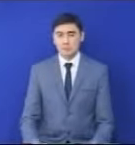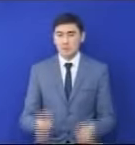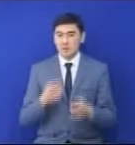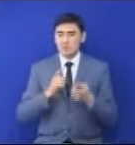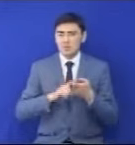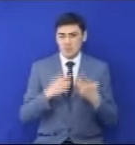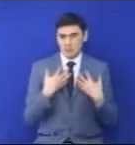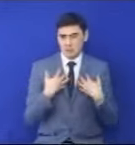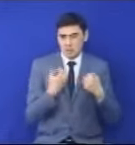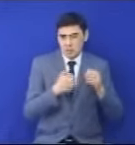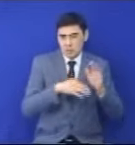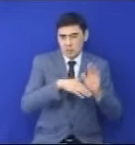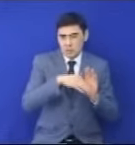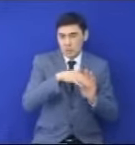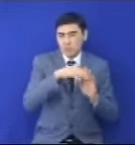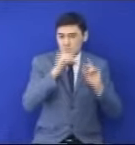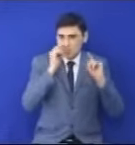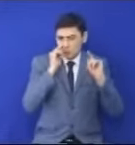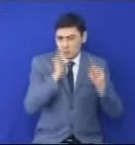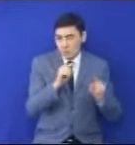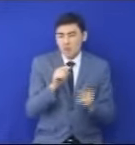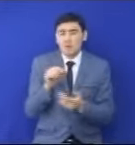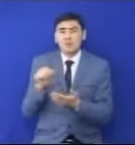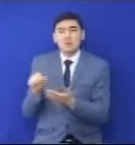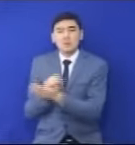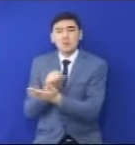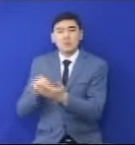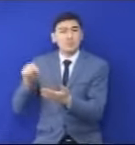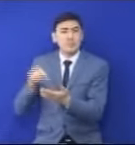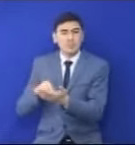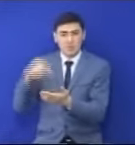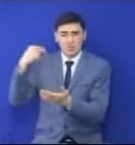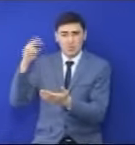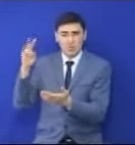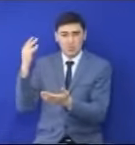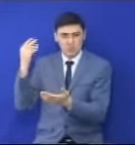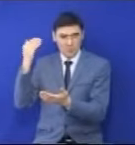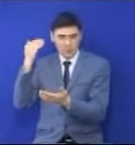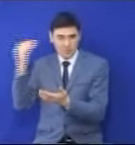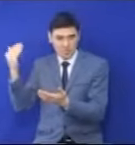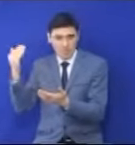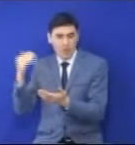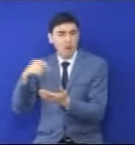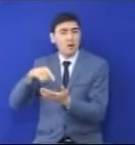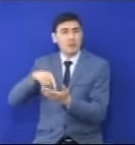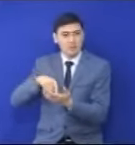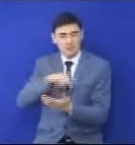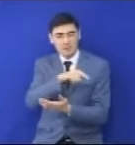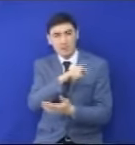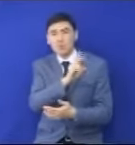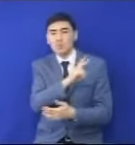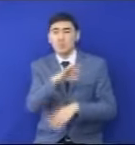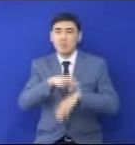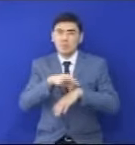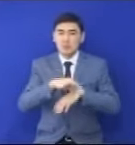Денсаулық саласын жаңа деңгейге көтеретін маңызды құжат елбасы халыққа жолдауында онкологиялық аурулармен күресу үшін кешенді жоспар